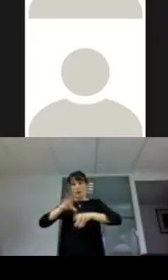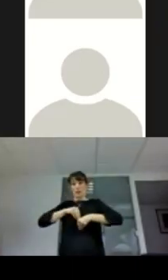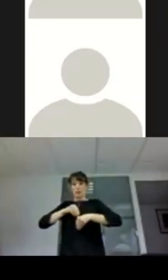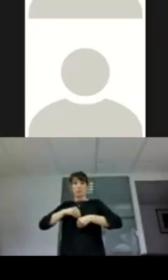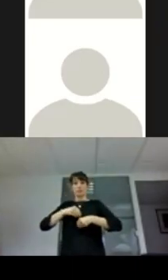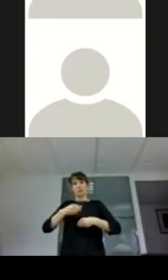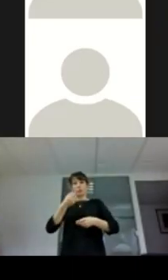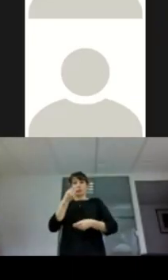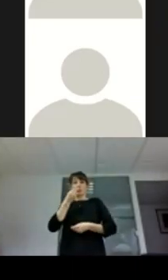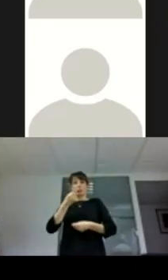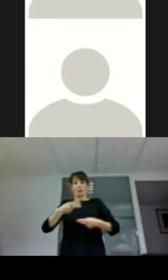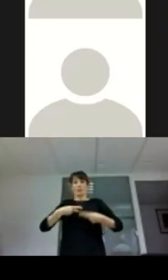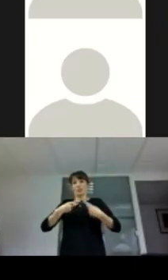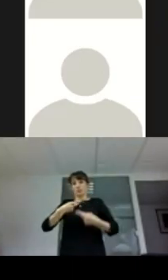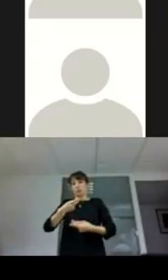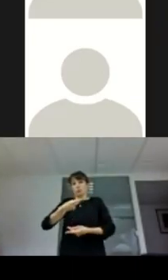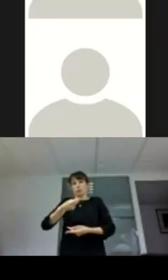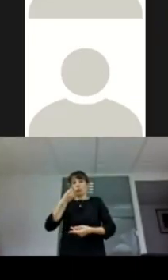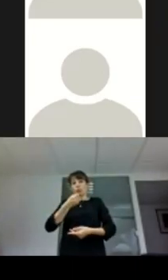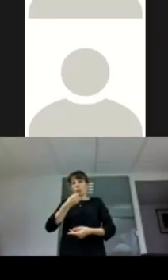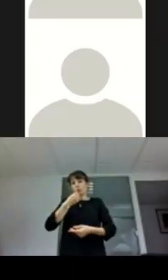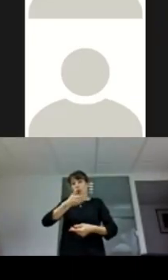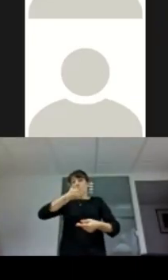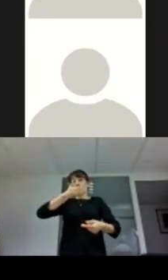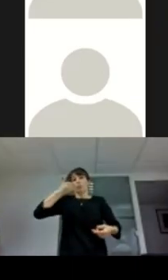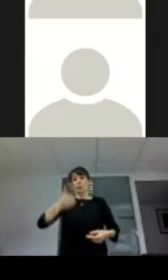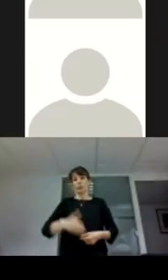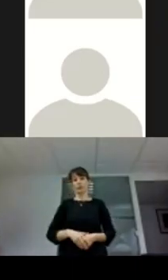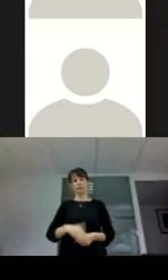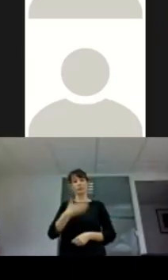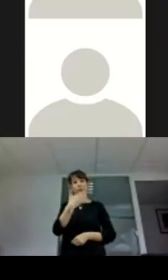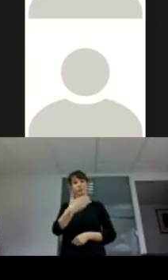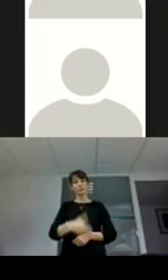du quotidien de la façon la plus sereine possible.